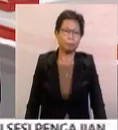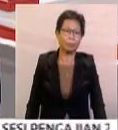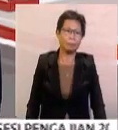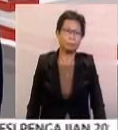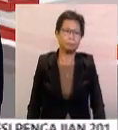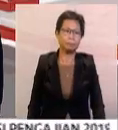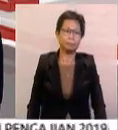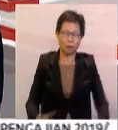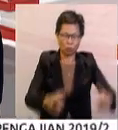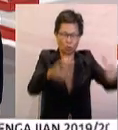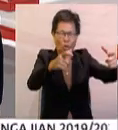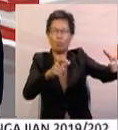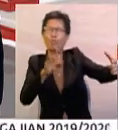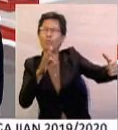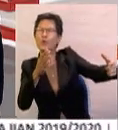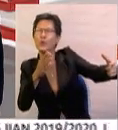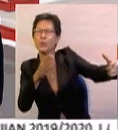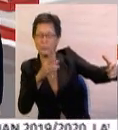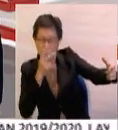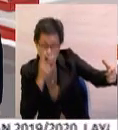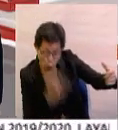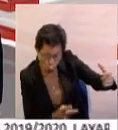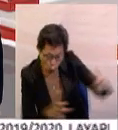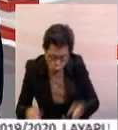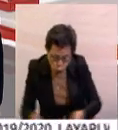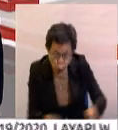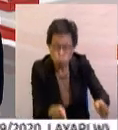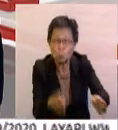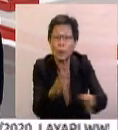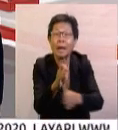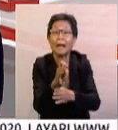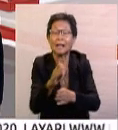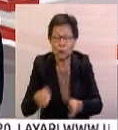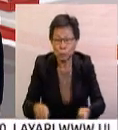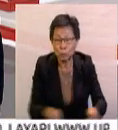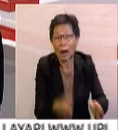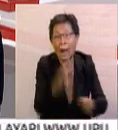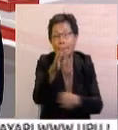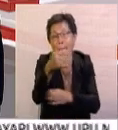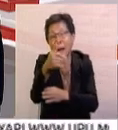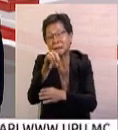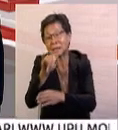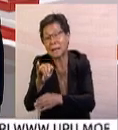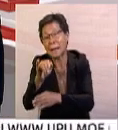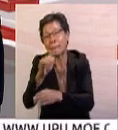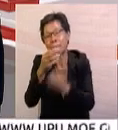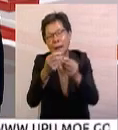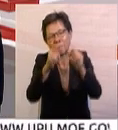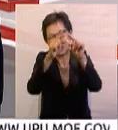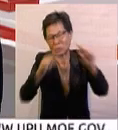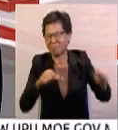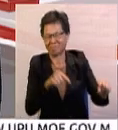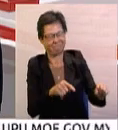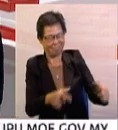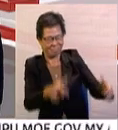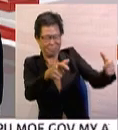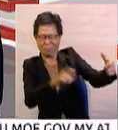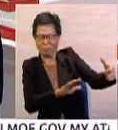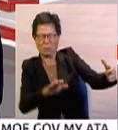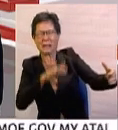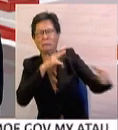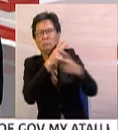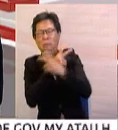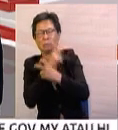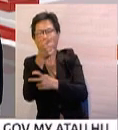Ya, sementara itu, tong biru yang ditemukan di Sungai Selangkah dan Sungai Masai Pasir Gudang dikenalpasti bukan sumber